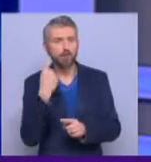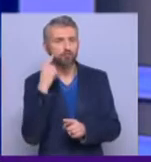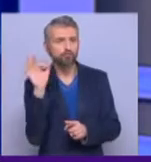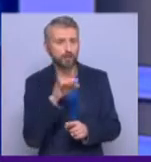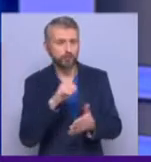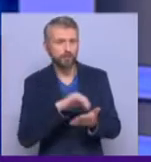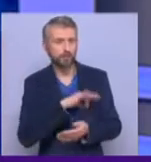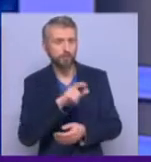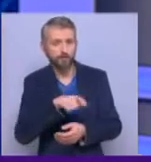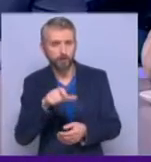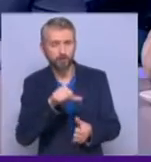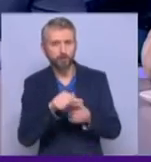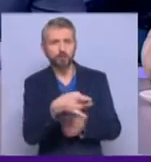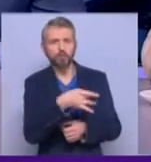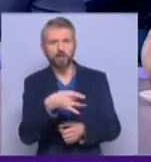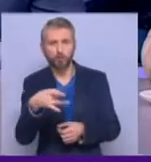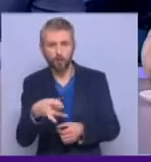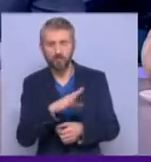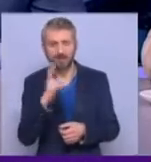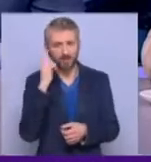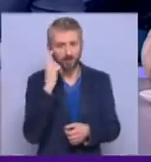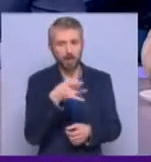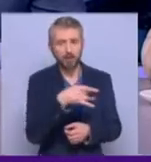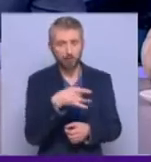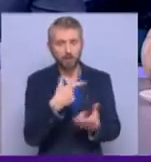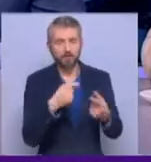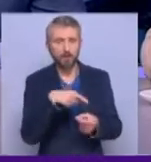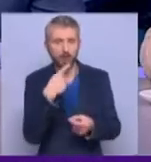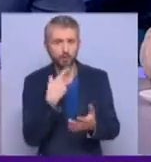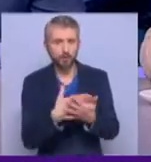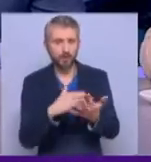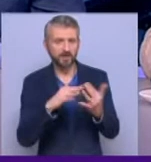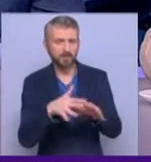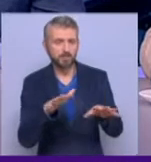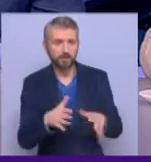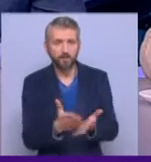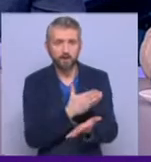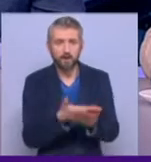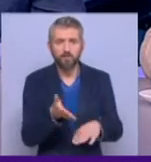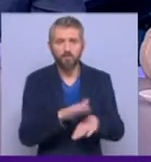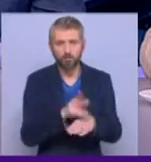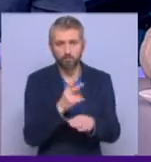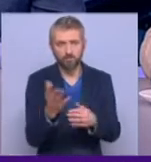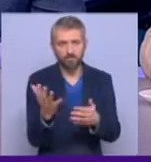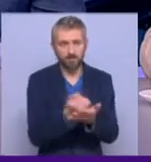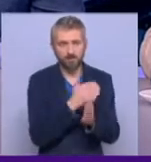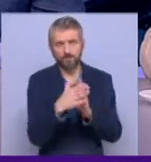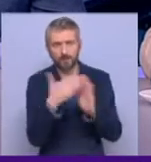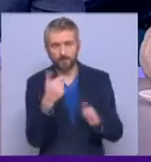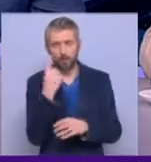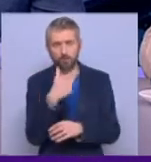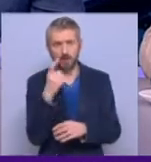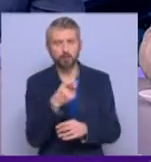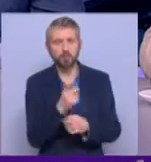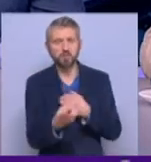від споживачів, особливо з регіонів, не з Києва, а з регіонів, де вони кажуть, що, наприклад, в сільській місцевості взагалі дуже важко когось добитися з облгазу, щоб він прийшов